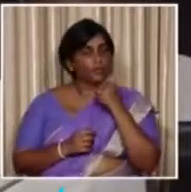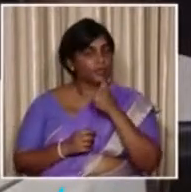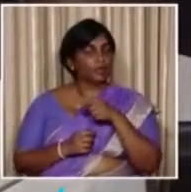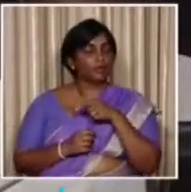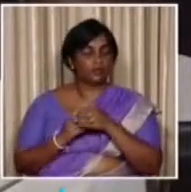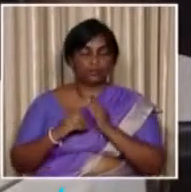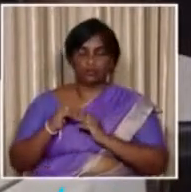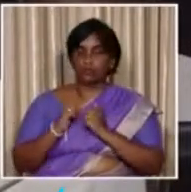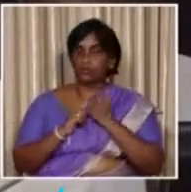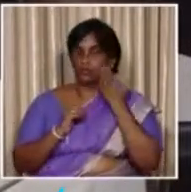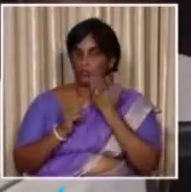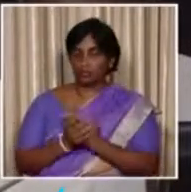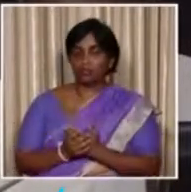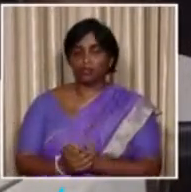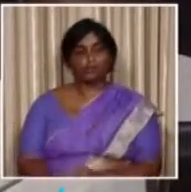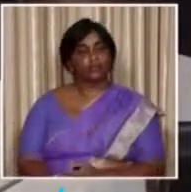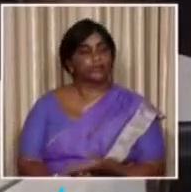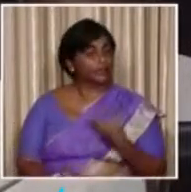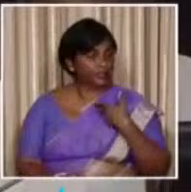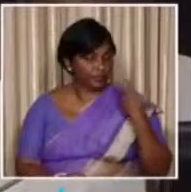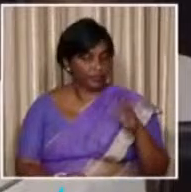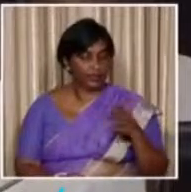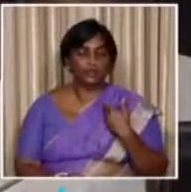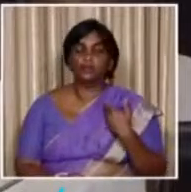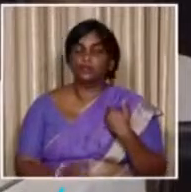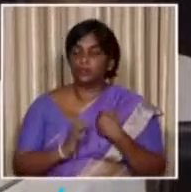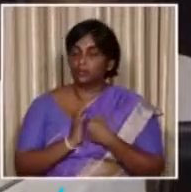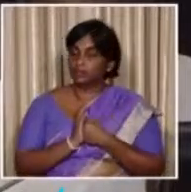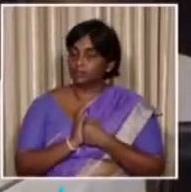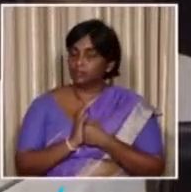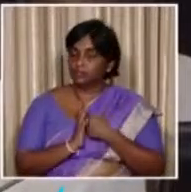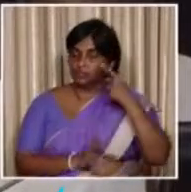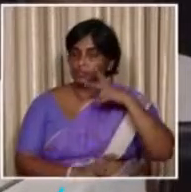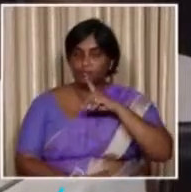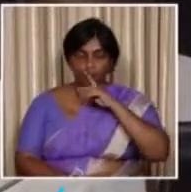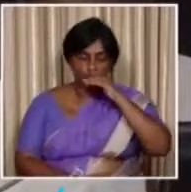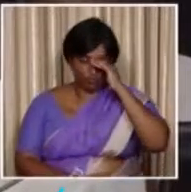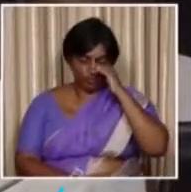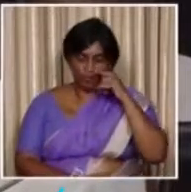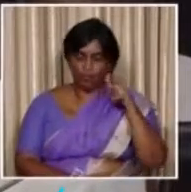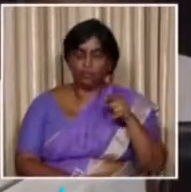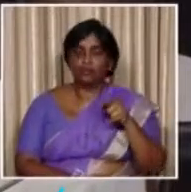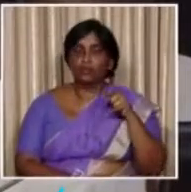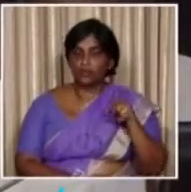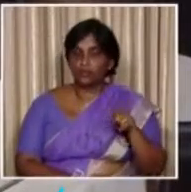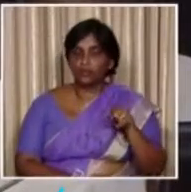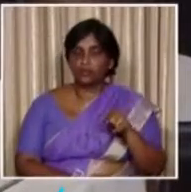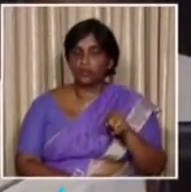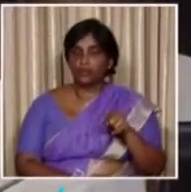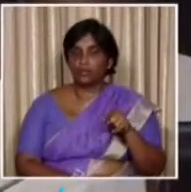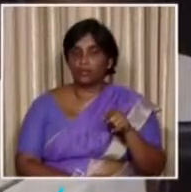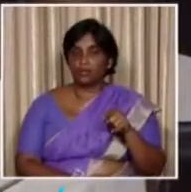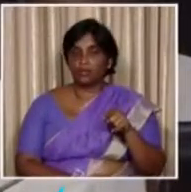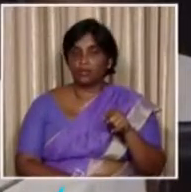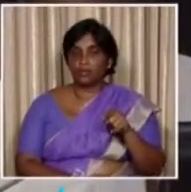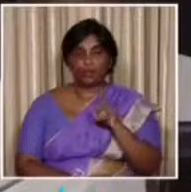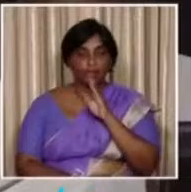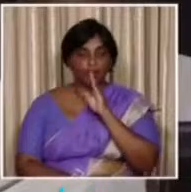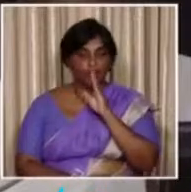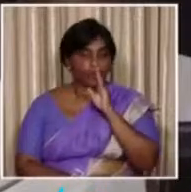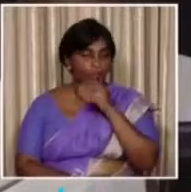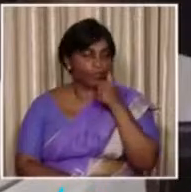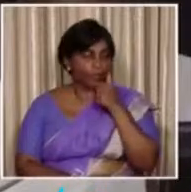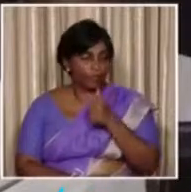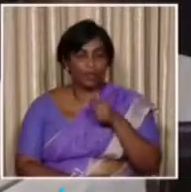මේ ප්‍රයෝජනා මේව කරන්න මම ඉවර කරනවා ගරු ජන මේ මේ නියෝජ්‍ය කතානායකතුමා නමුත් මේ මේ යෝජනා කොච්චර හොඳ වුණත්